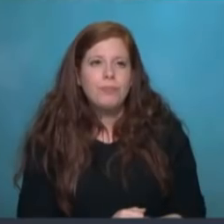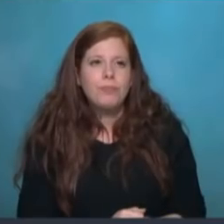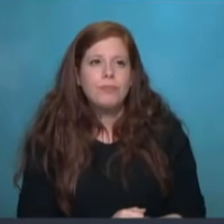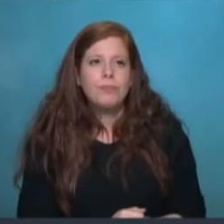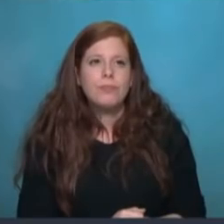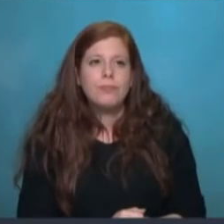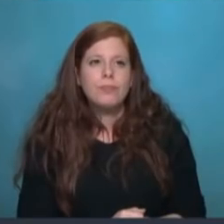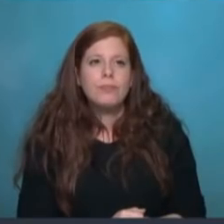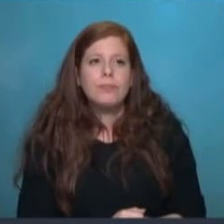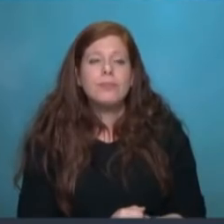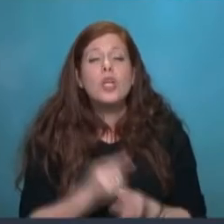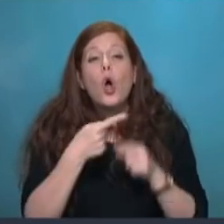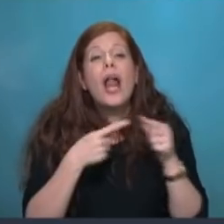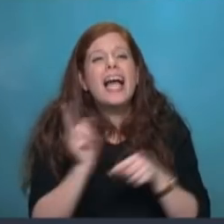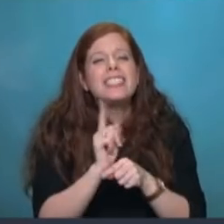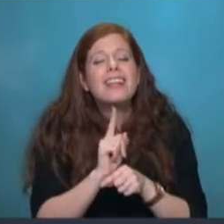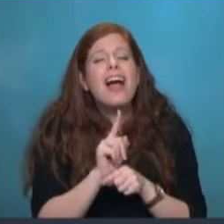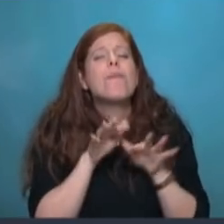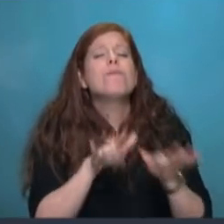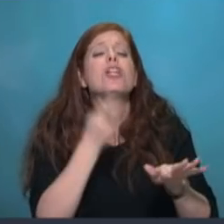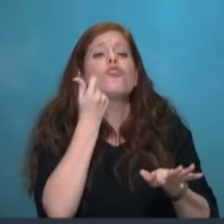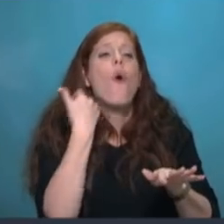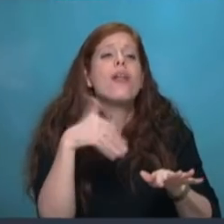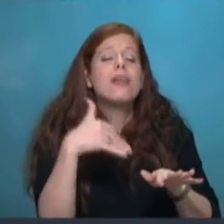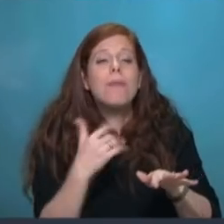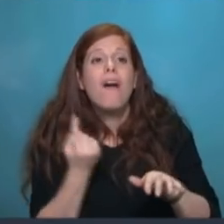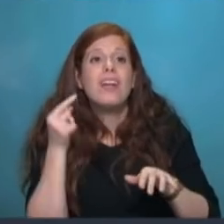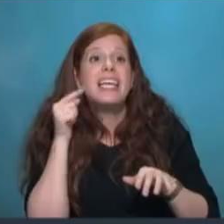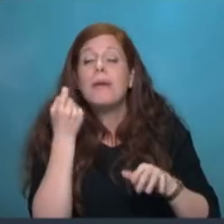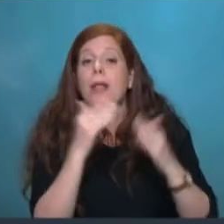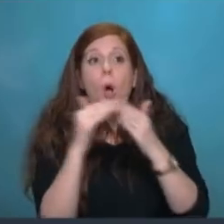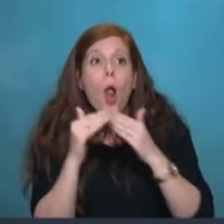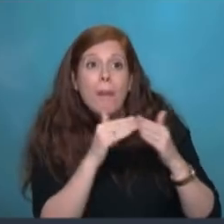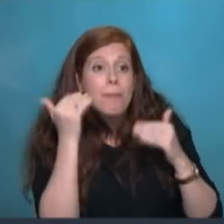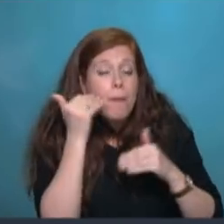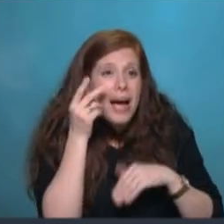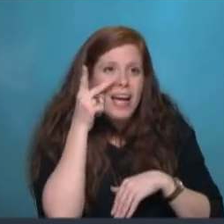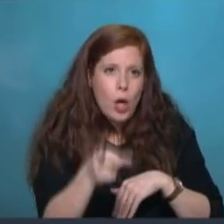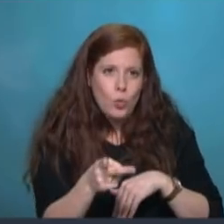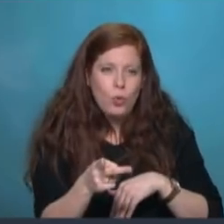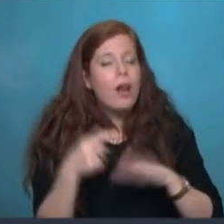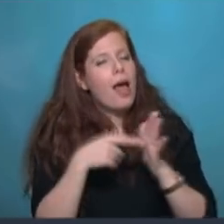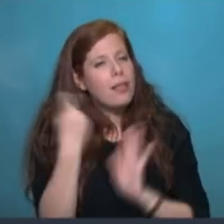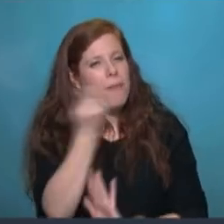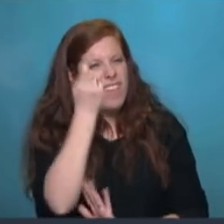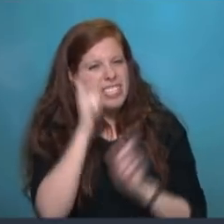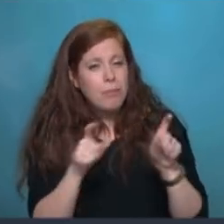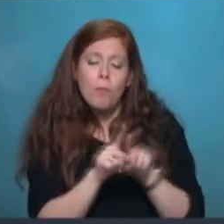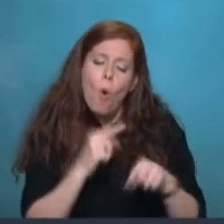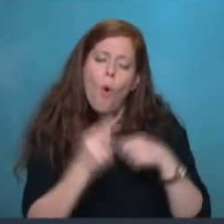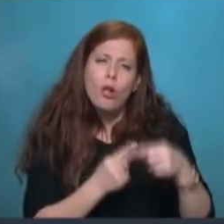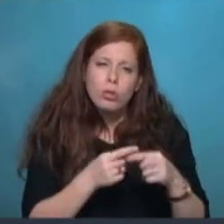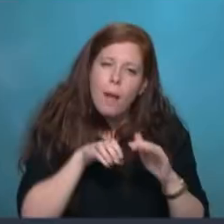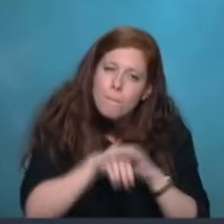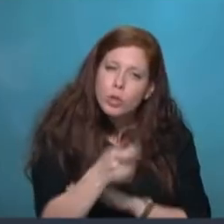כל חצי דקה עולה מיליונים, אבל תגיע כמעט לכל בית באמריקה, ולכן המפרסמים, כמו בכל שנה, משקיעים.